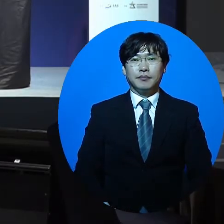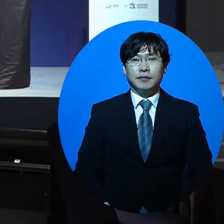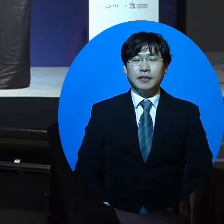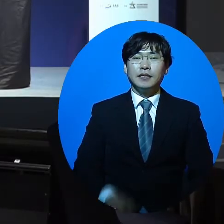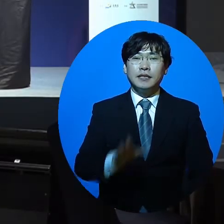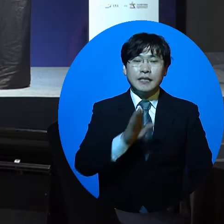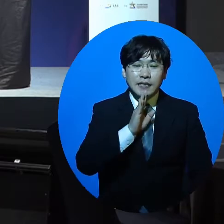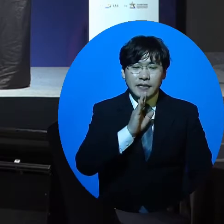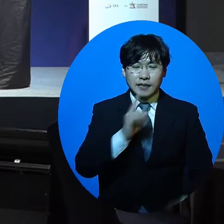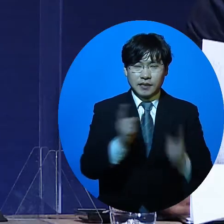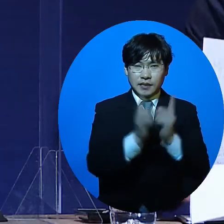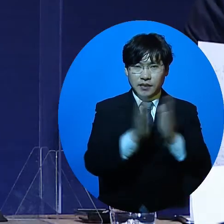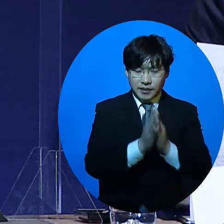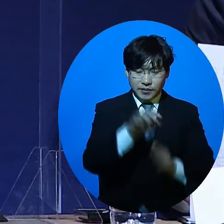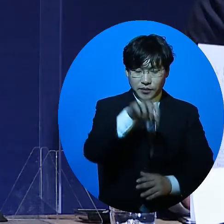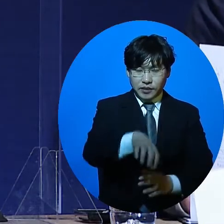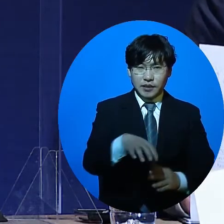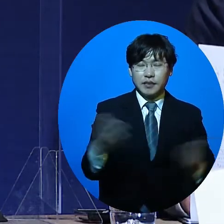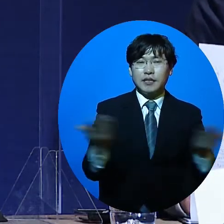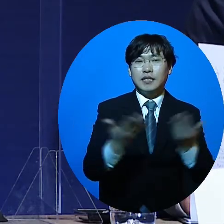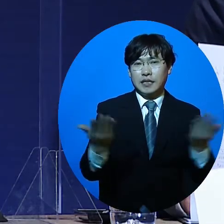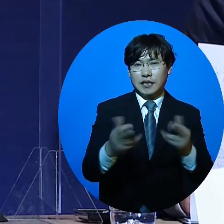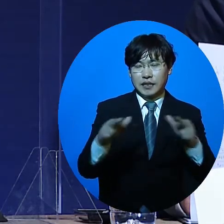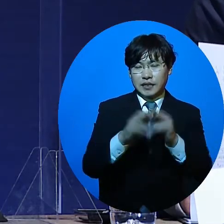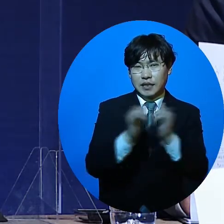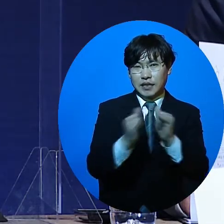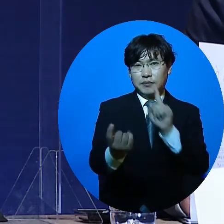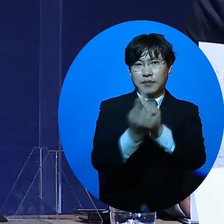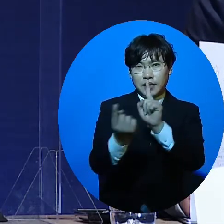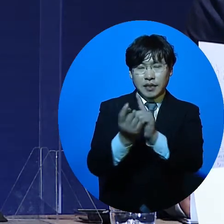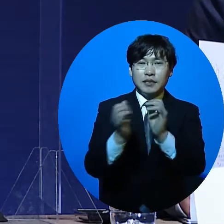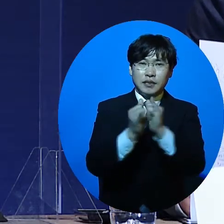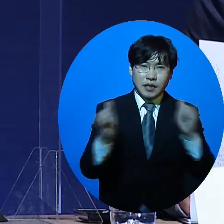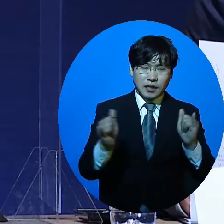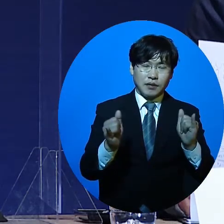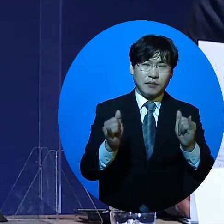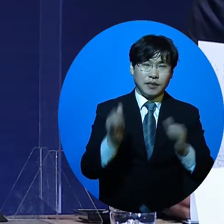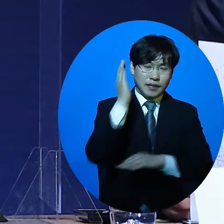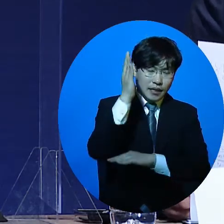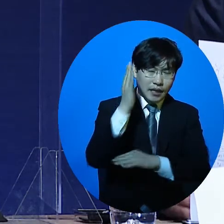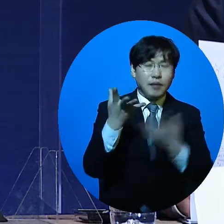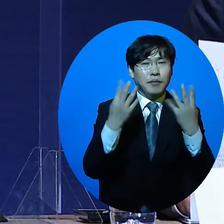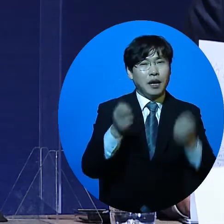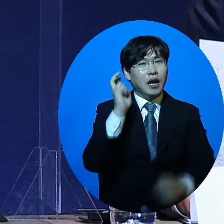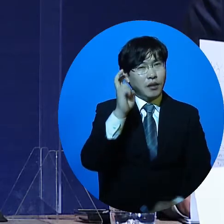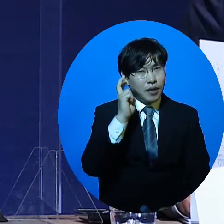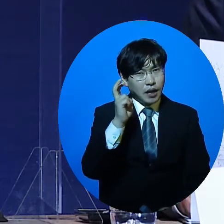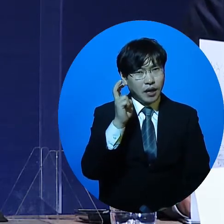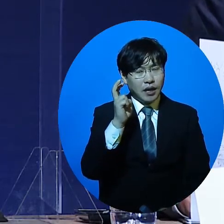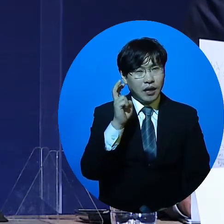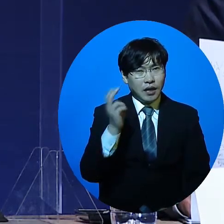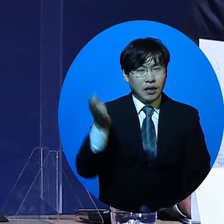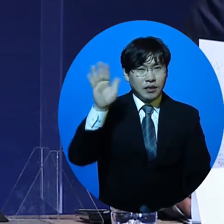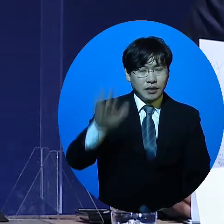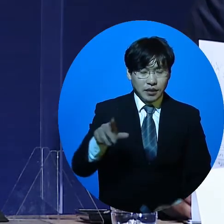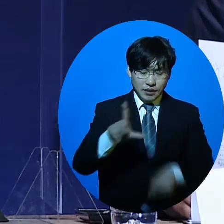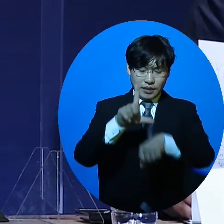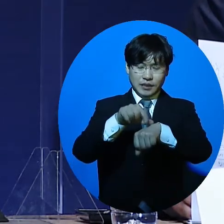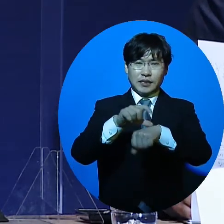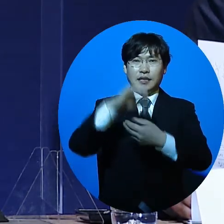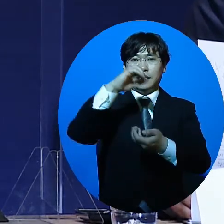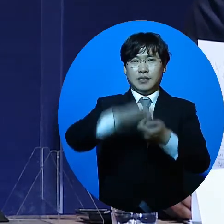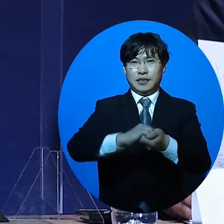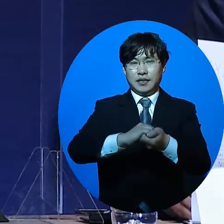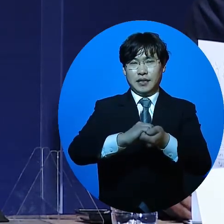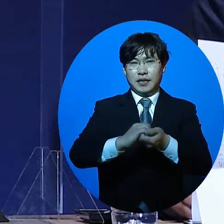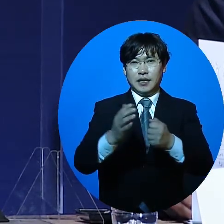현장에서 직접적으로 장애인분들하고 체육을 하다 보니까 하실 말씀이 되게 많은데 이 포럼의 성격상 좀